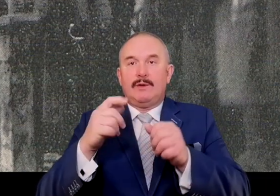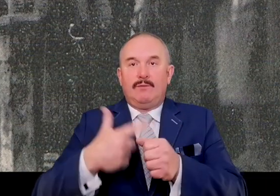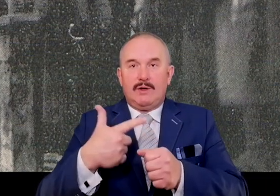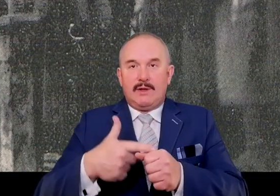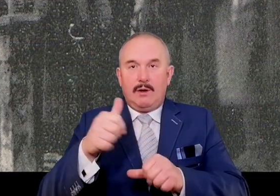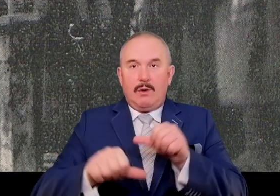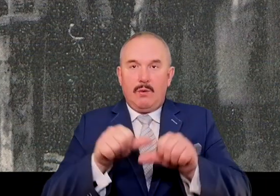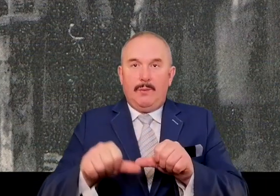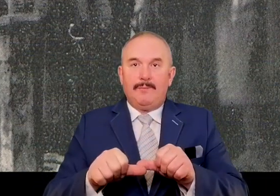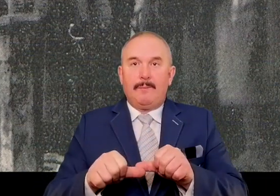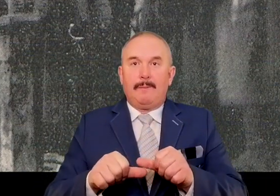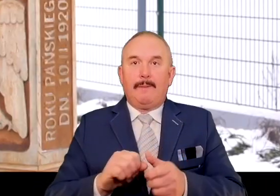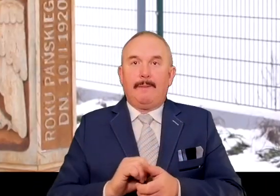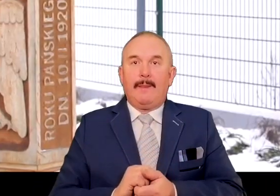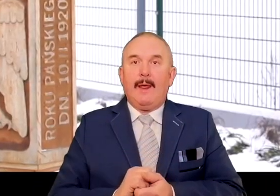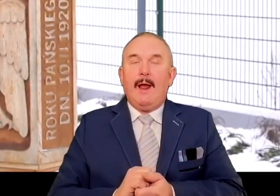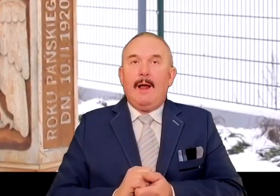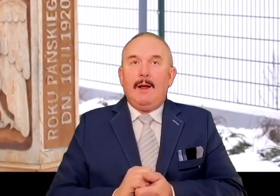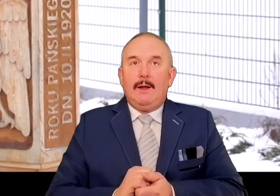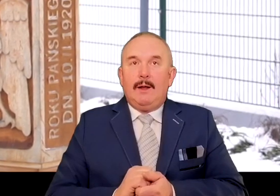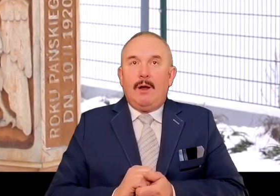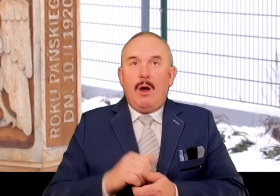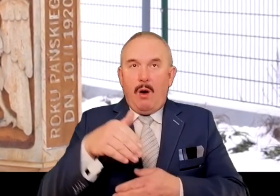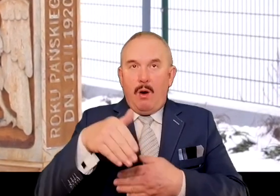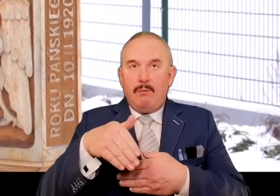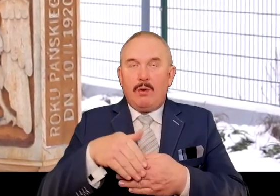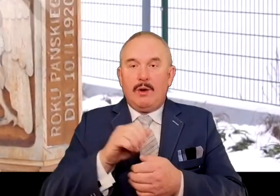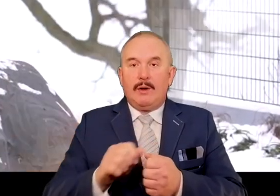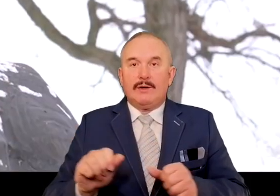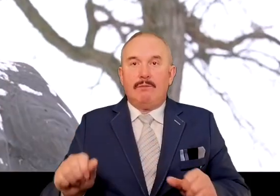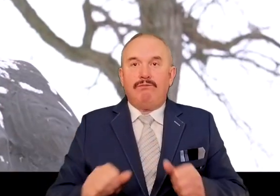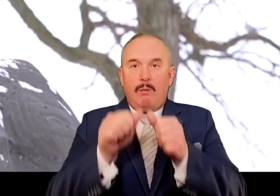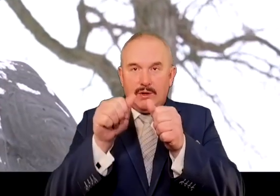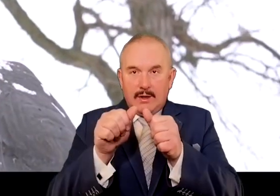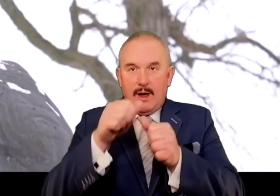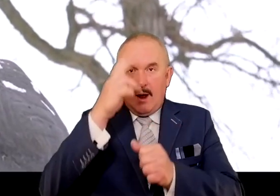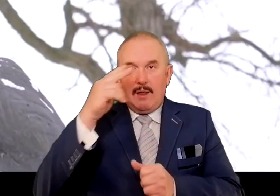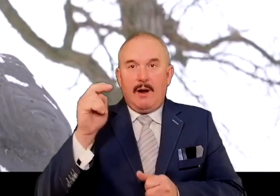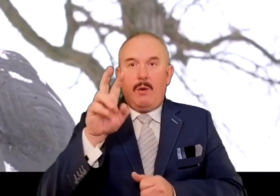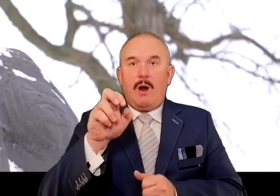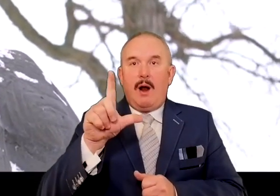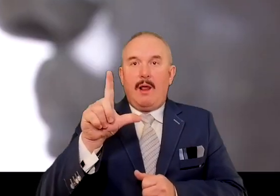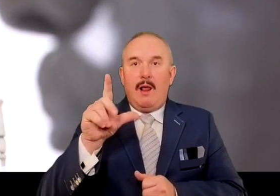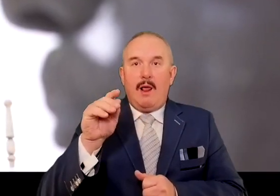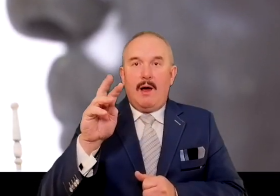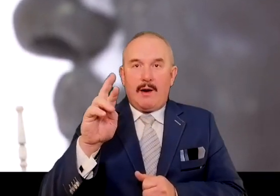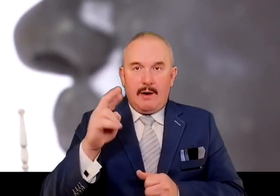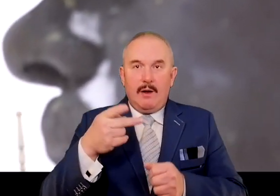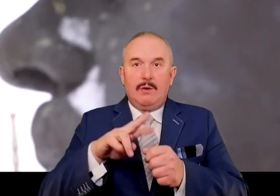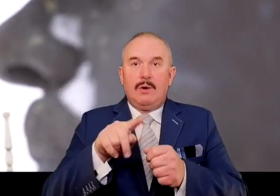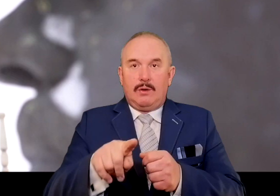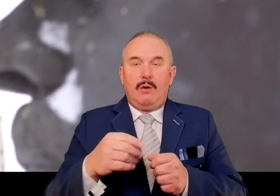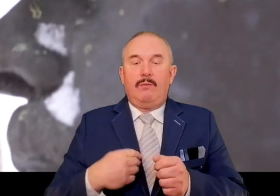1920 roku. Obok znajduje się pomnik generała Hallera, który dokonał